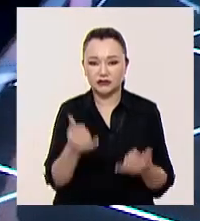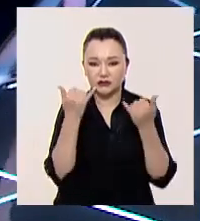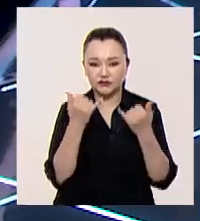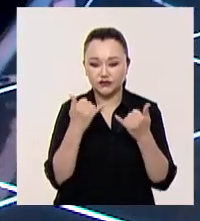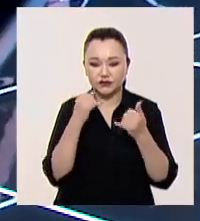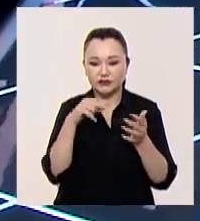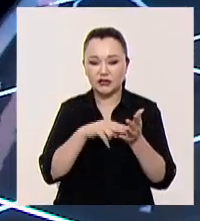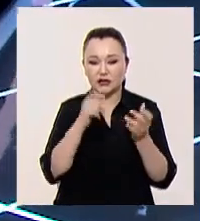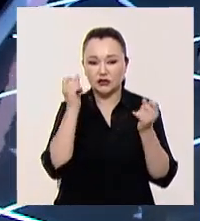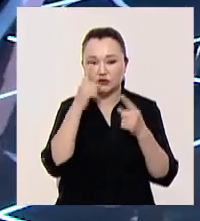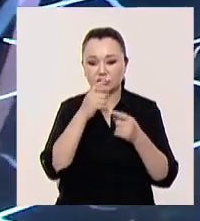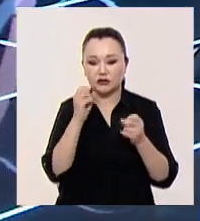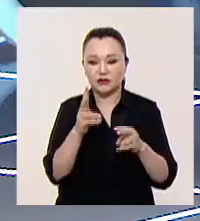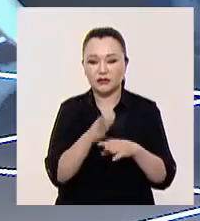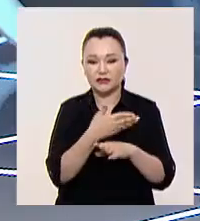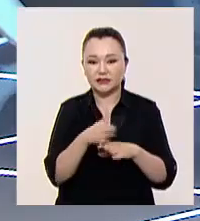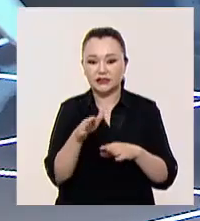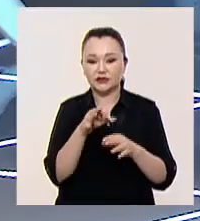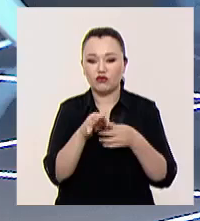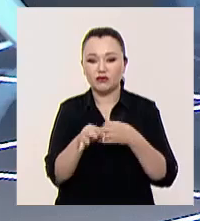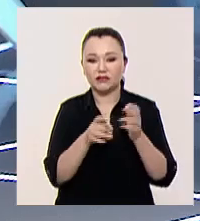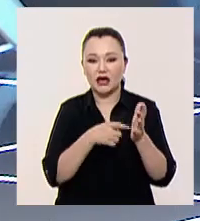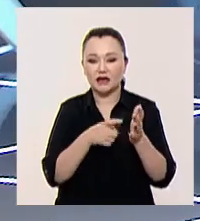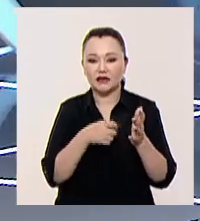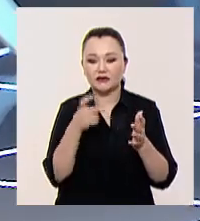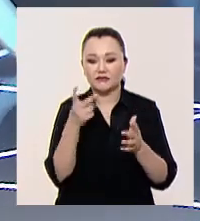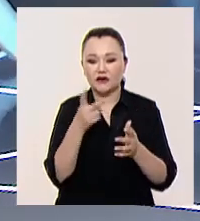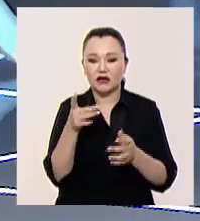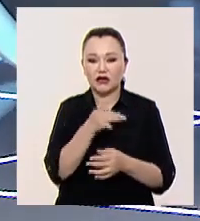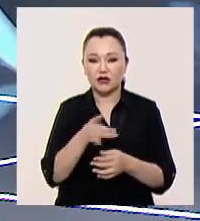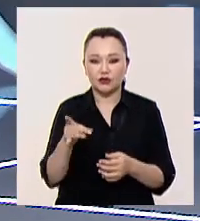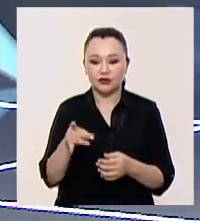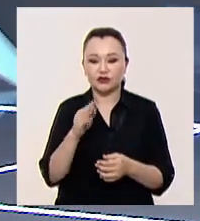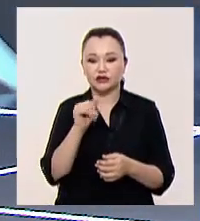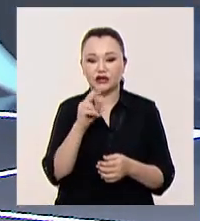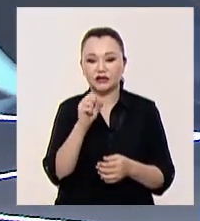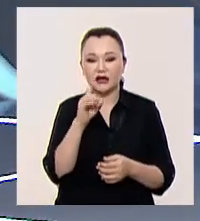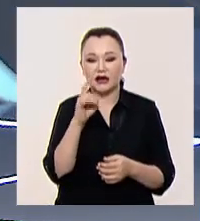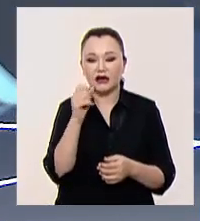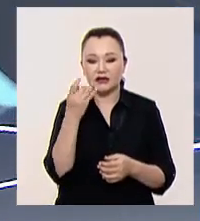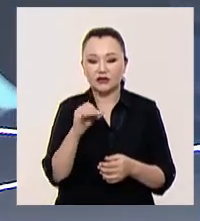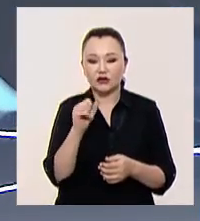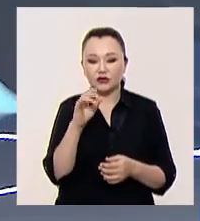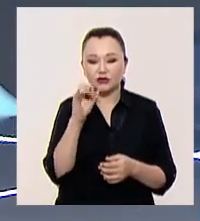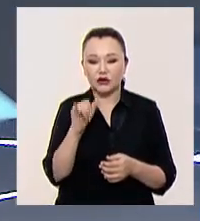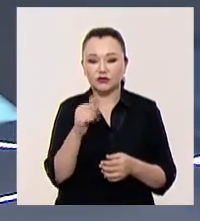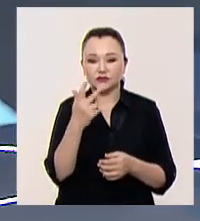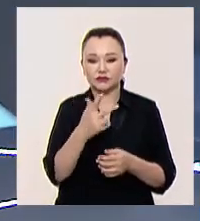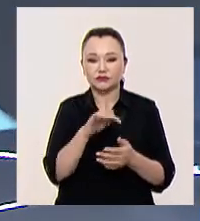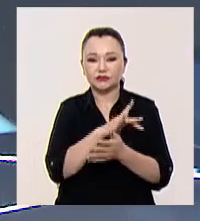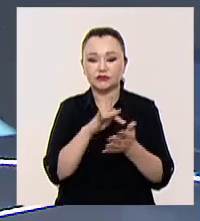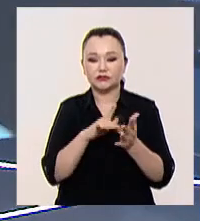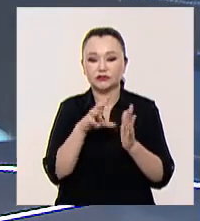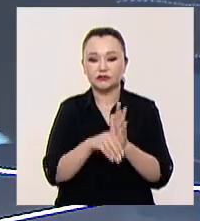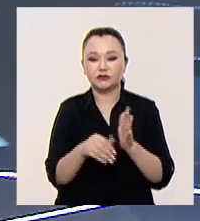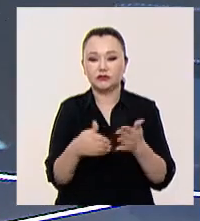Сегодня стало известно, как поделят Карагандинскую область. Два района, Жаңааркинский и Улытауский, и три города войдут в